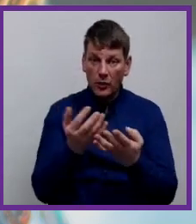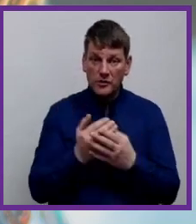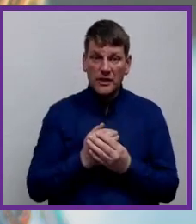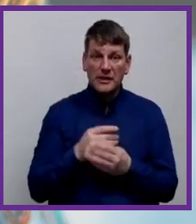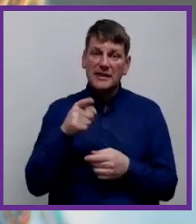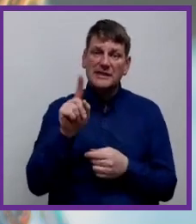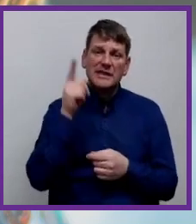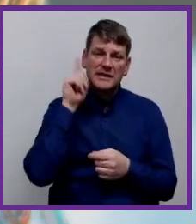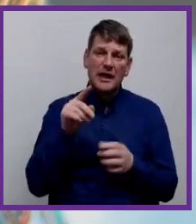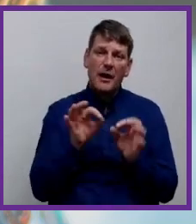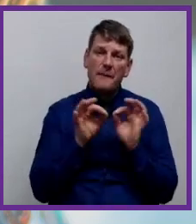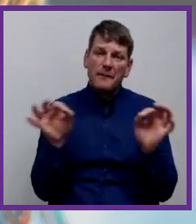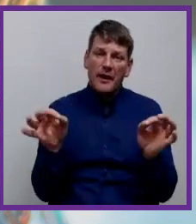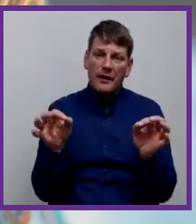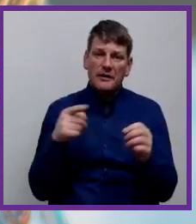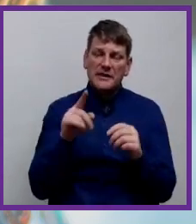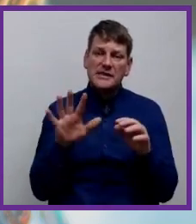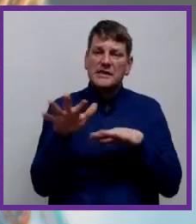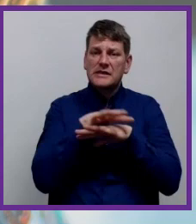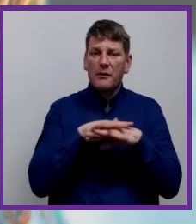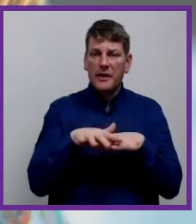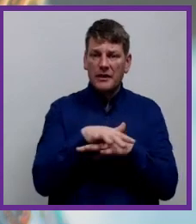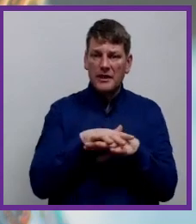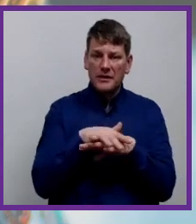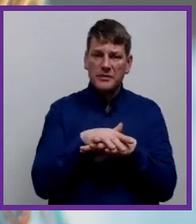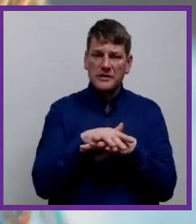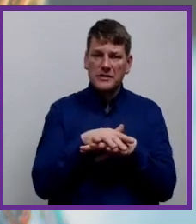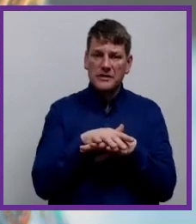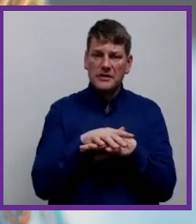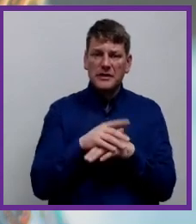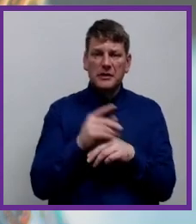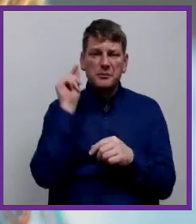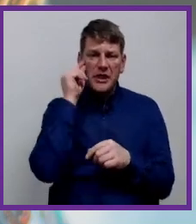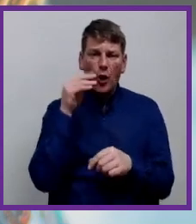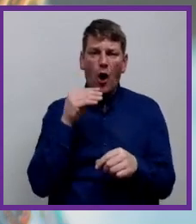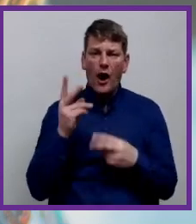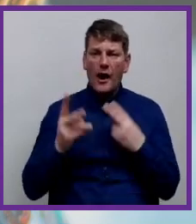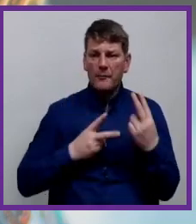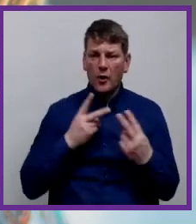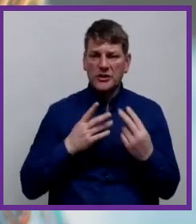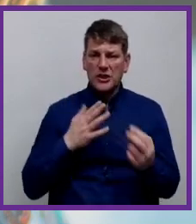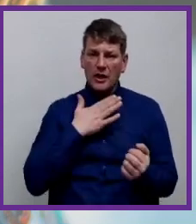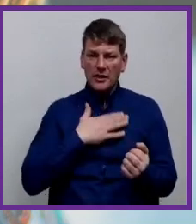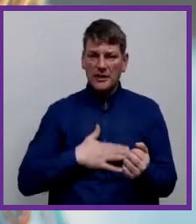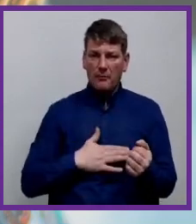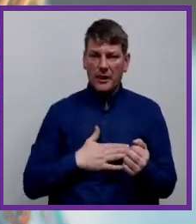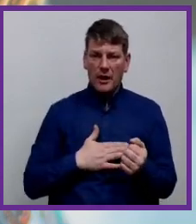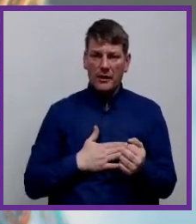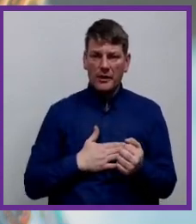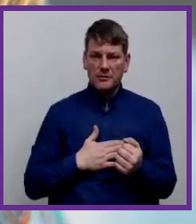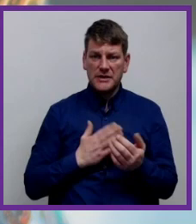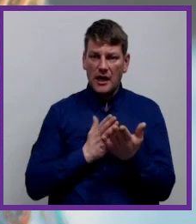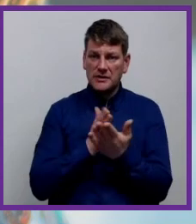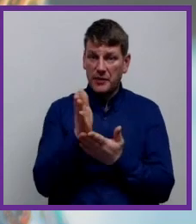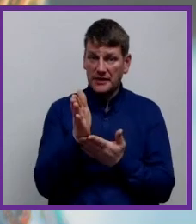arī zināmā mērā tāds sabiedrības, nu, psihoemocionālās labklājības